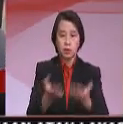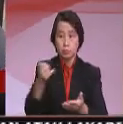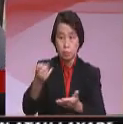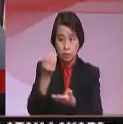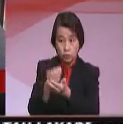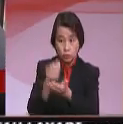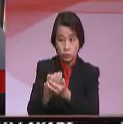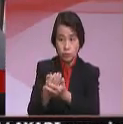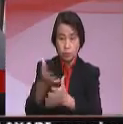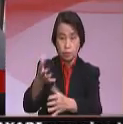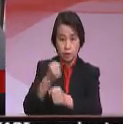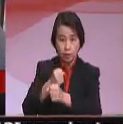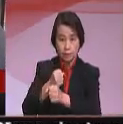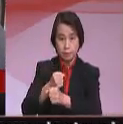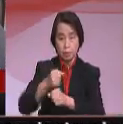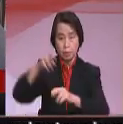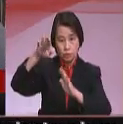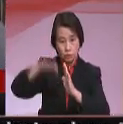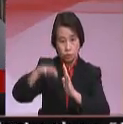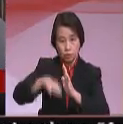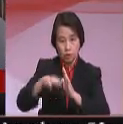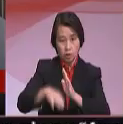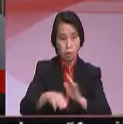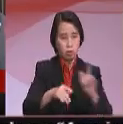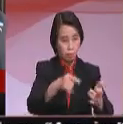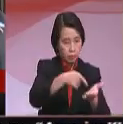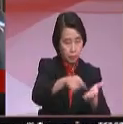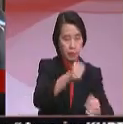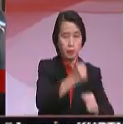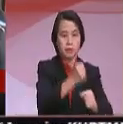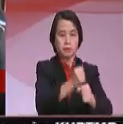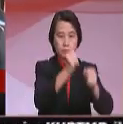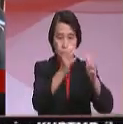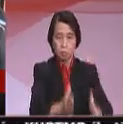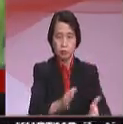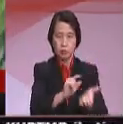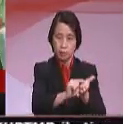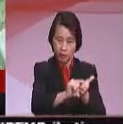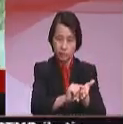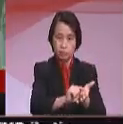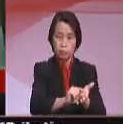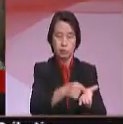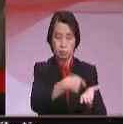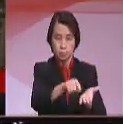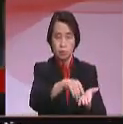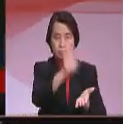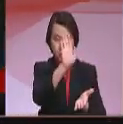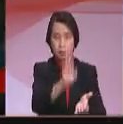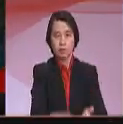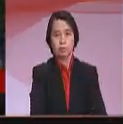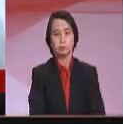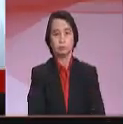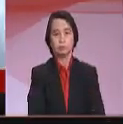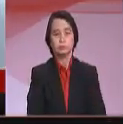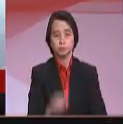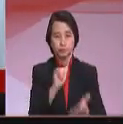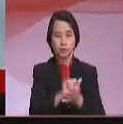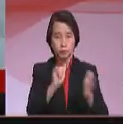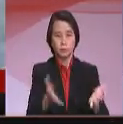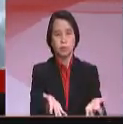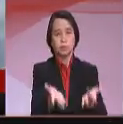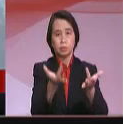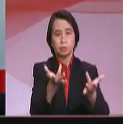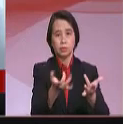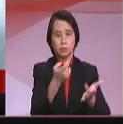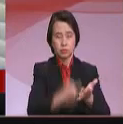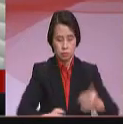diorang dapat pengurangan daripada elektrik tu bolehlah bayar pekerja dia lebih sikit gaji. Langkah berkenaan dapat meringankan